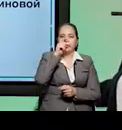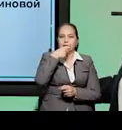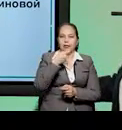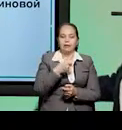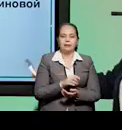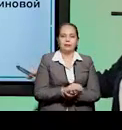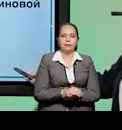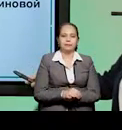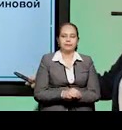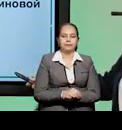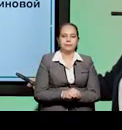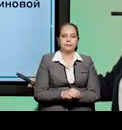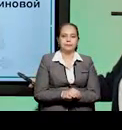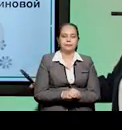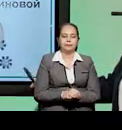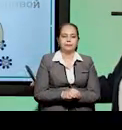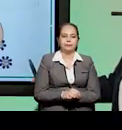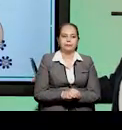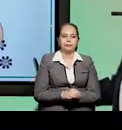кислоте.